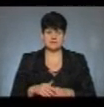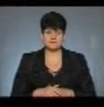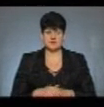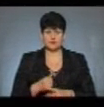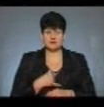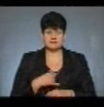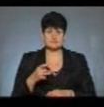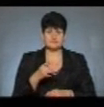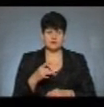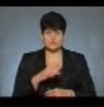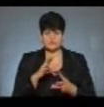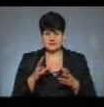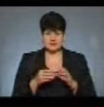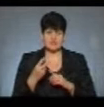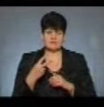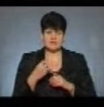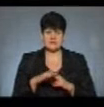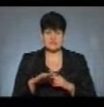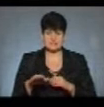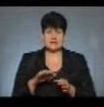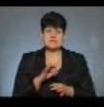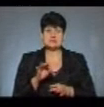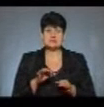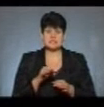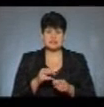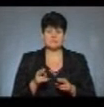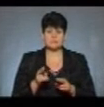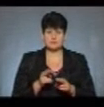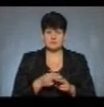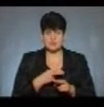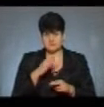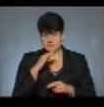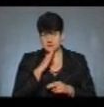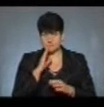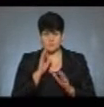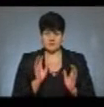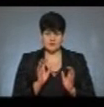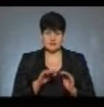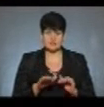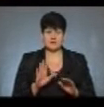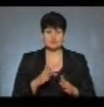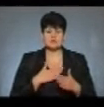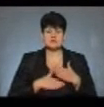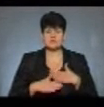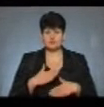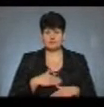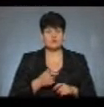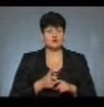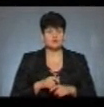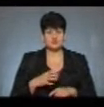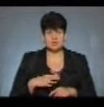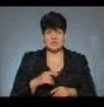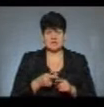в районі взагалі 20 дітей є сиріт і позбавлені батьківського піклування. Дітки будуть дуже задоволені, бо вони дуже чекали